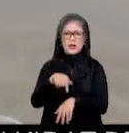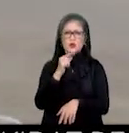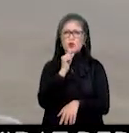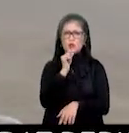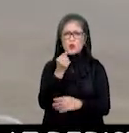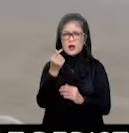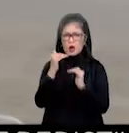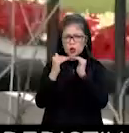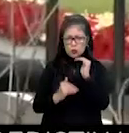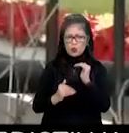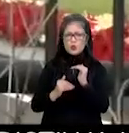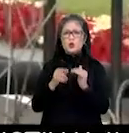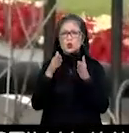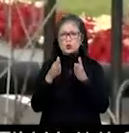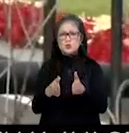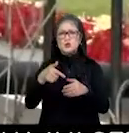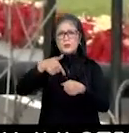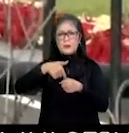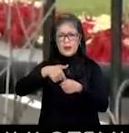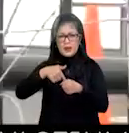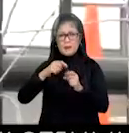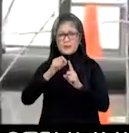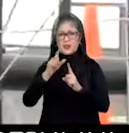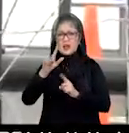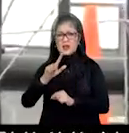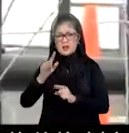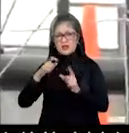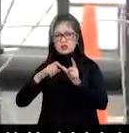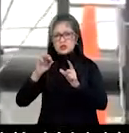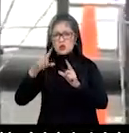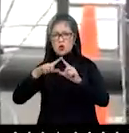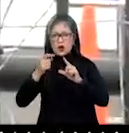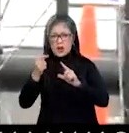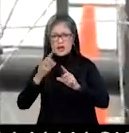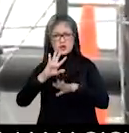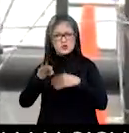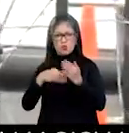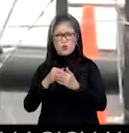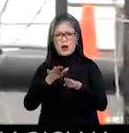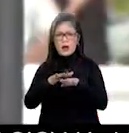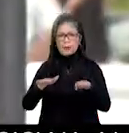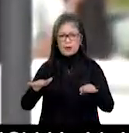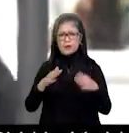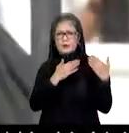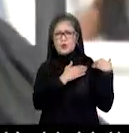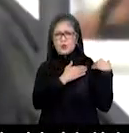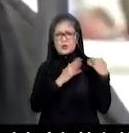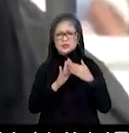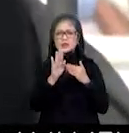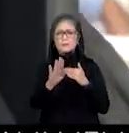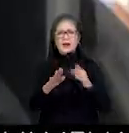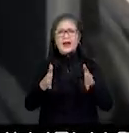khususnya BBM subsidi jenis Pertalite dan Solar. Pengamanan dilakukan oleh aparat gabungan, polisi dan TNI di depan